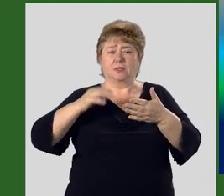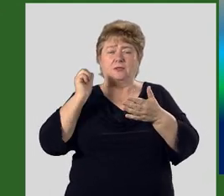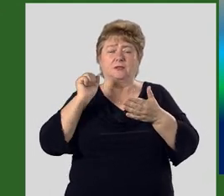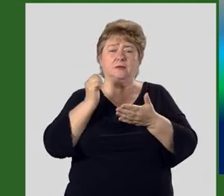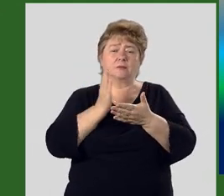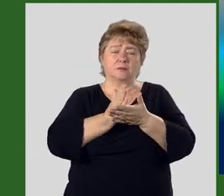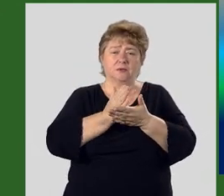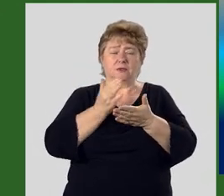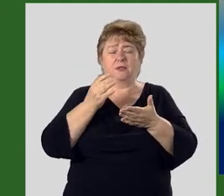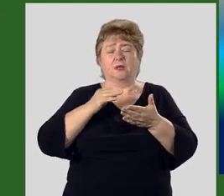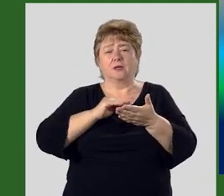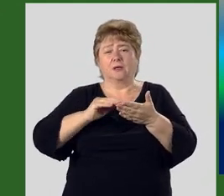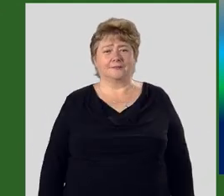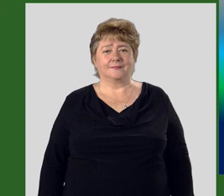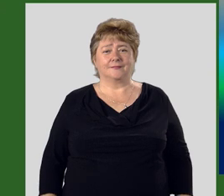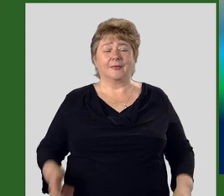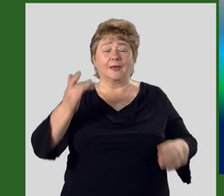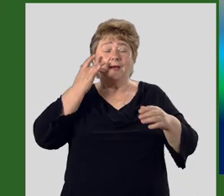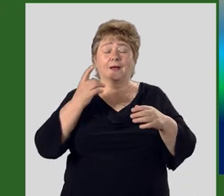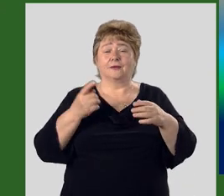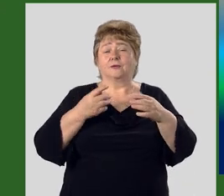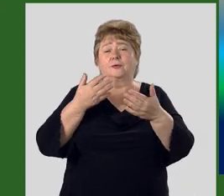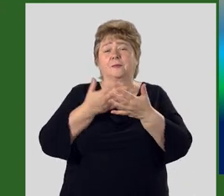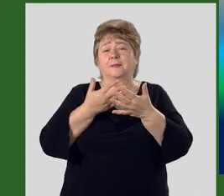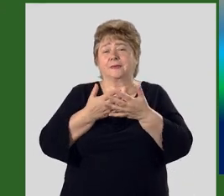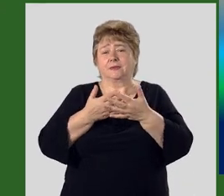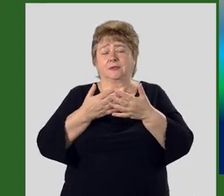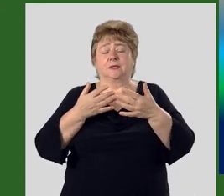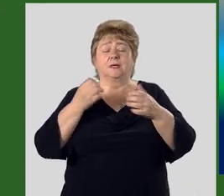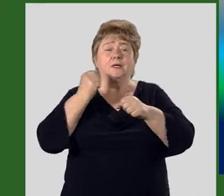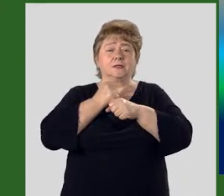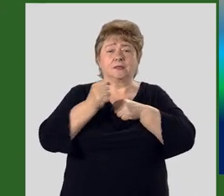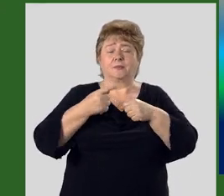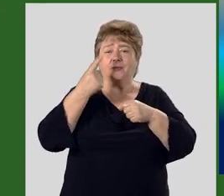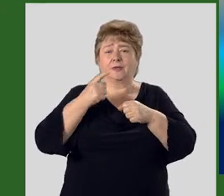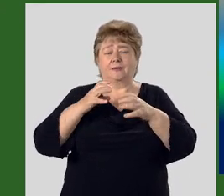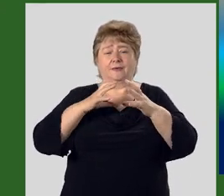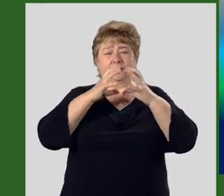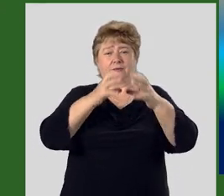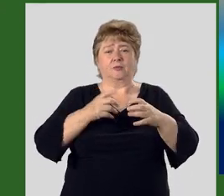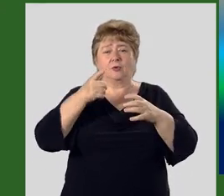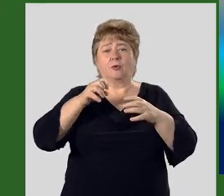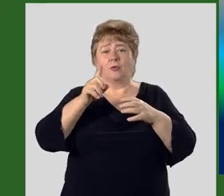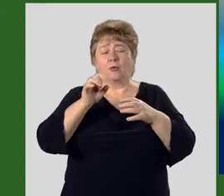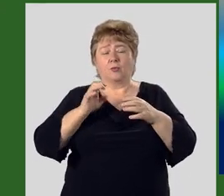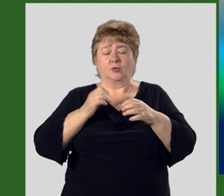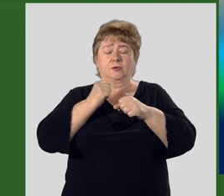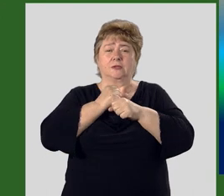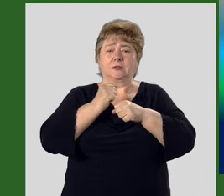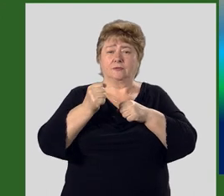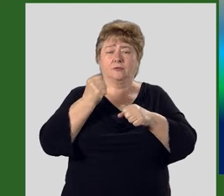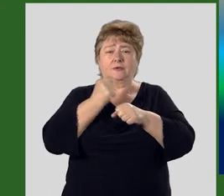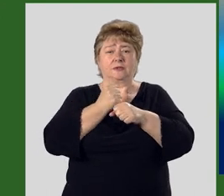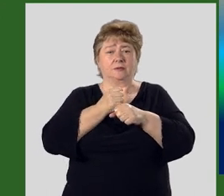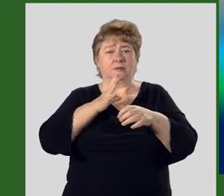найти упоминания о Кратосе, который предположительно создал первый земной глобус. Изготовлен